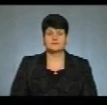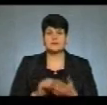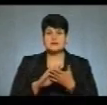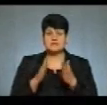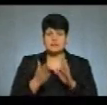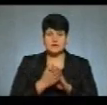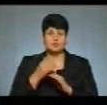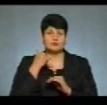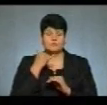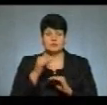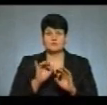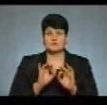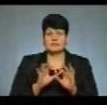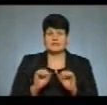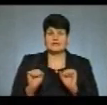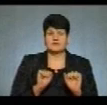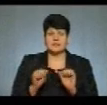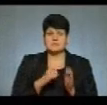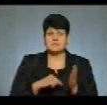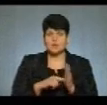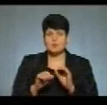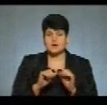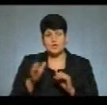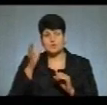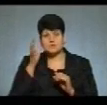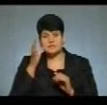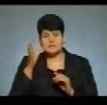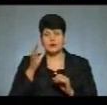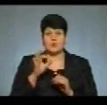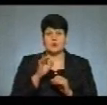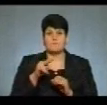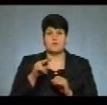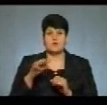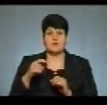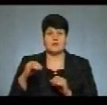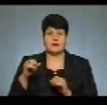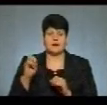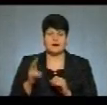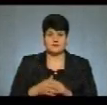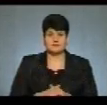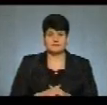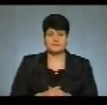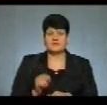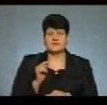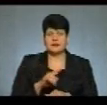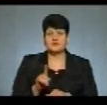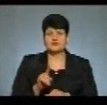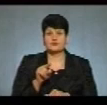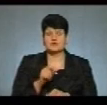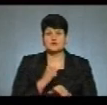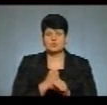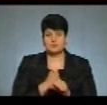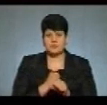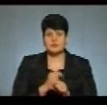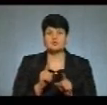Ситуацію телефоном нам прокоментувала керівник міського управління освіти і науки Ольга Похиляк. Там те, що вони зробили,